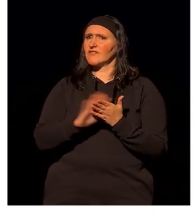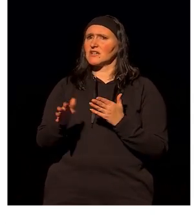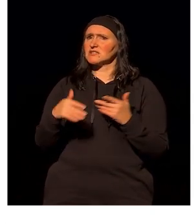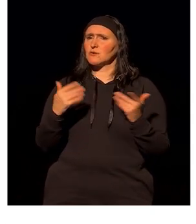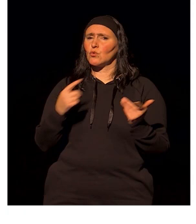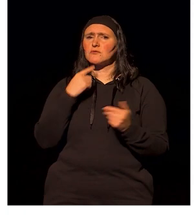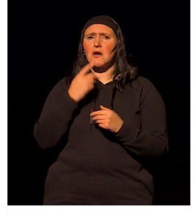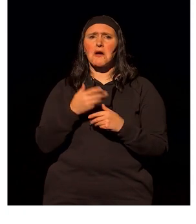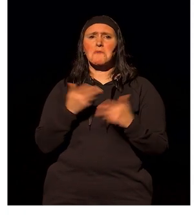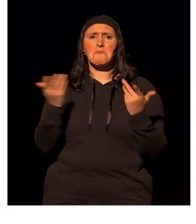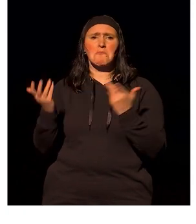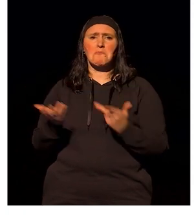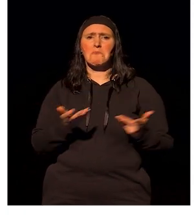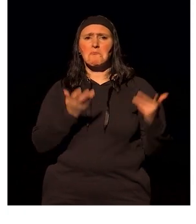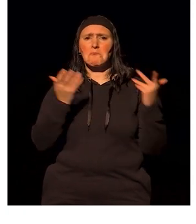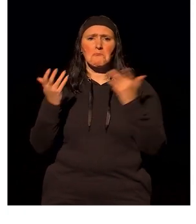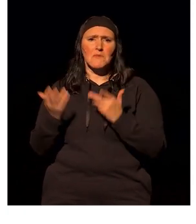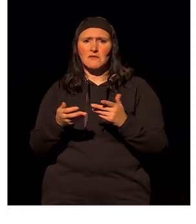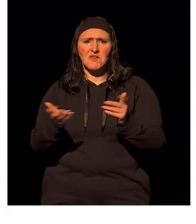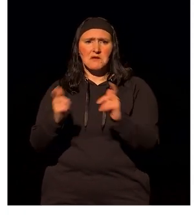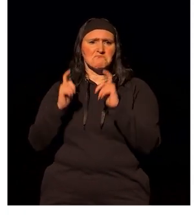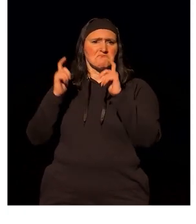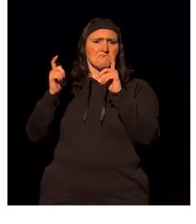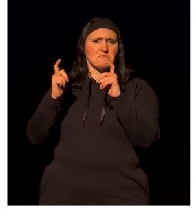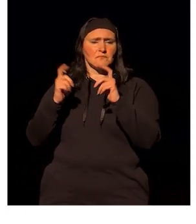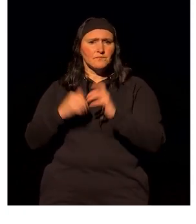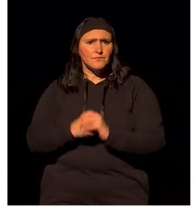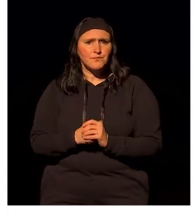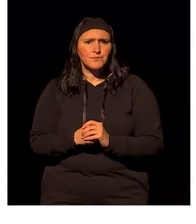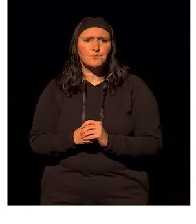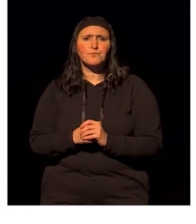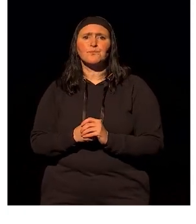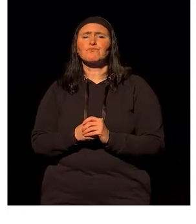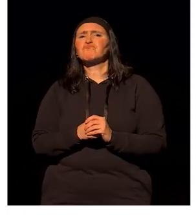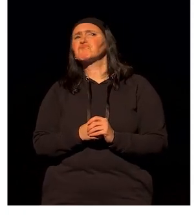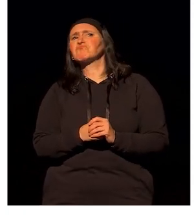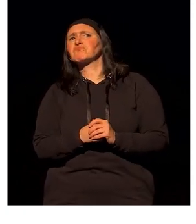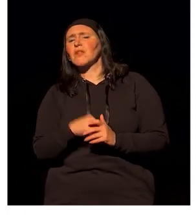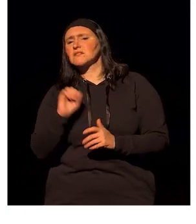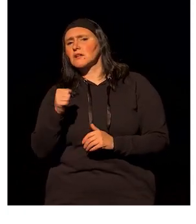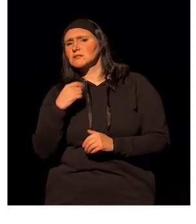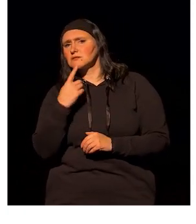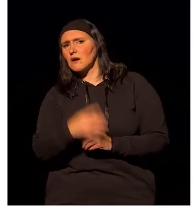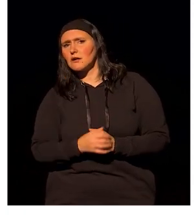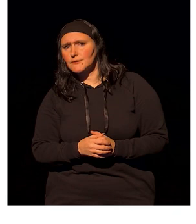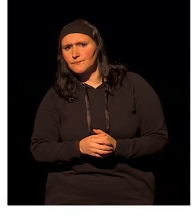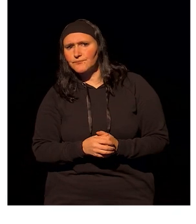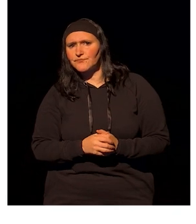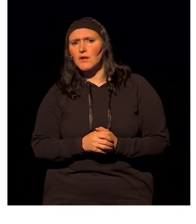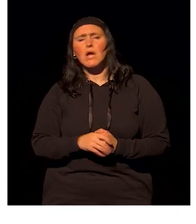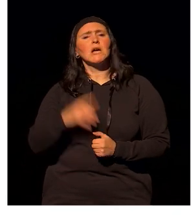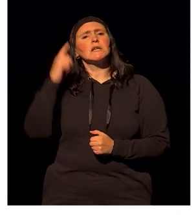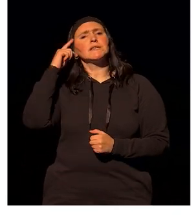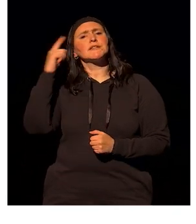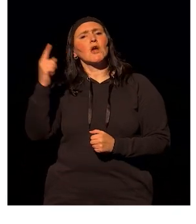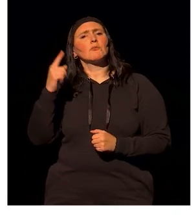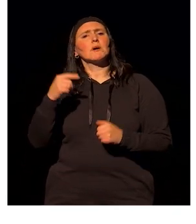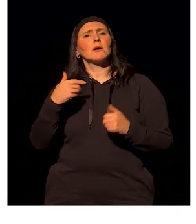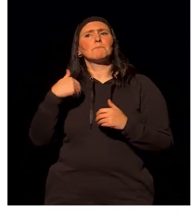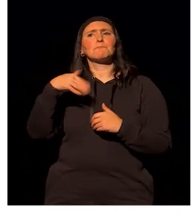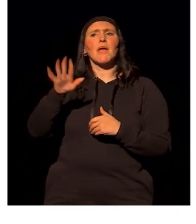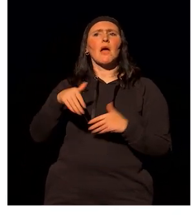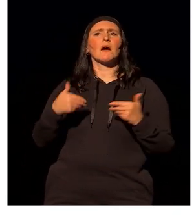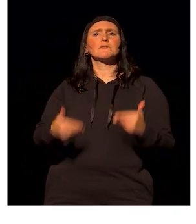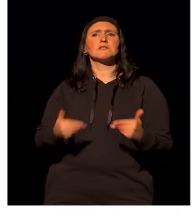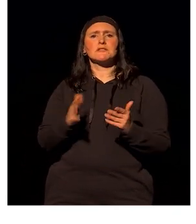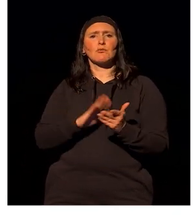Kann ich nicht wirklich sagen, aber ich glaube, das gehört zum Genre, dass man ständig redet, dass man nicht reden kann.